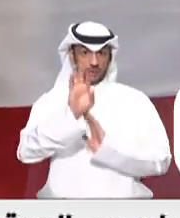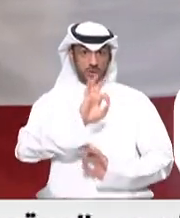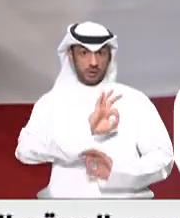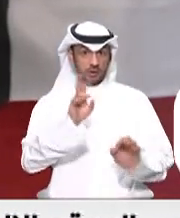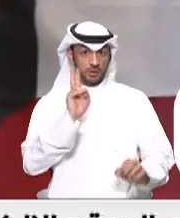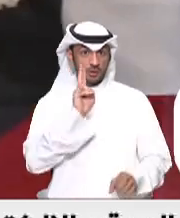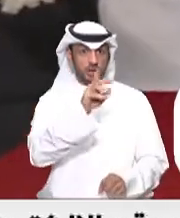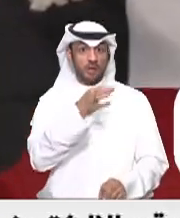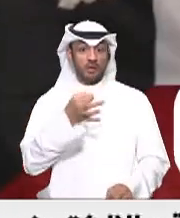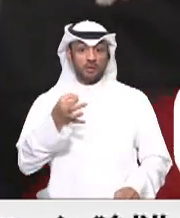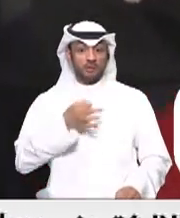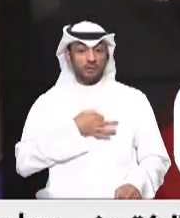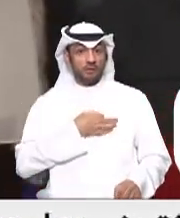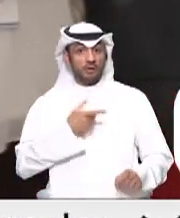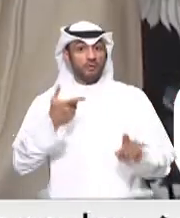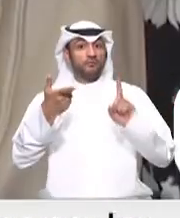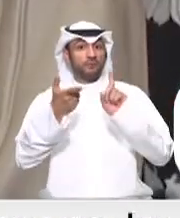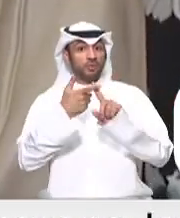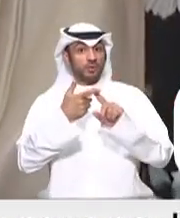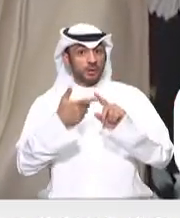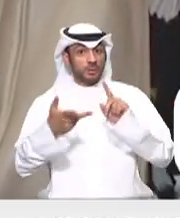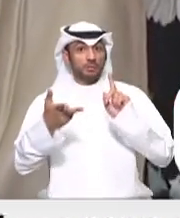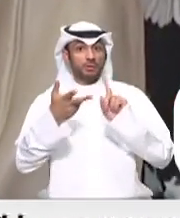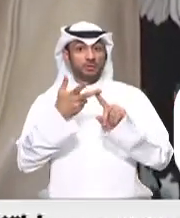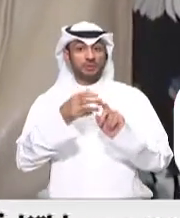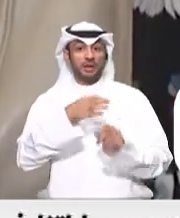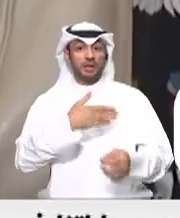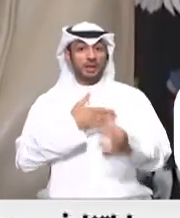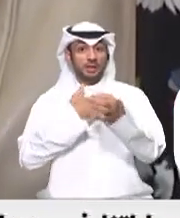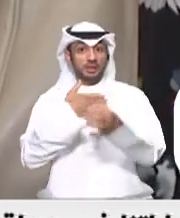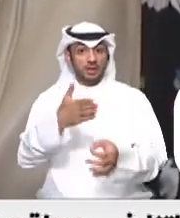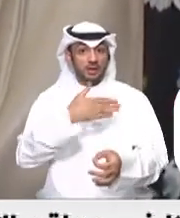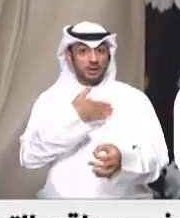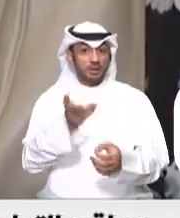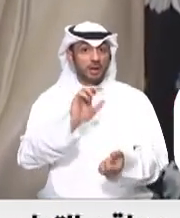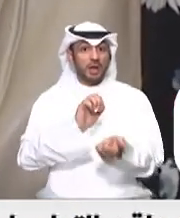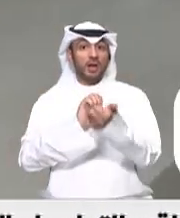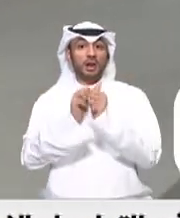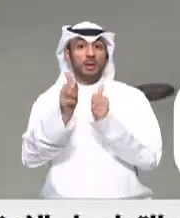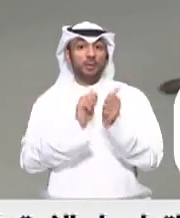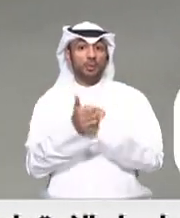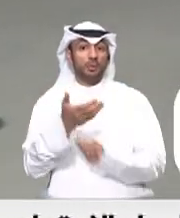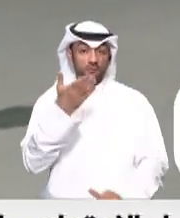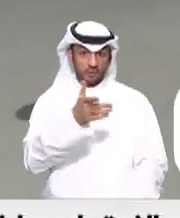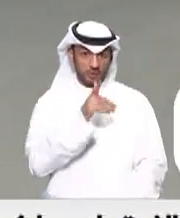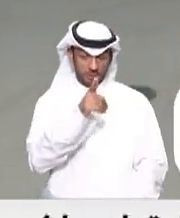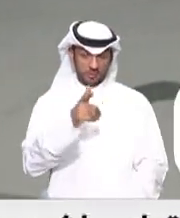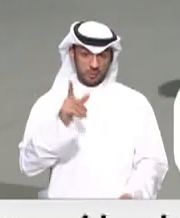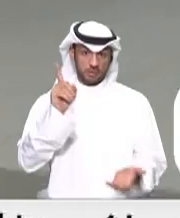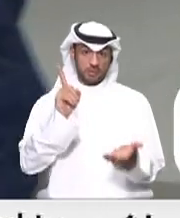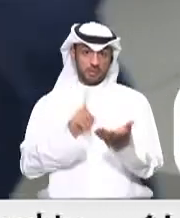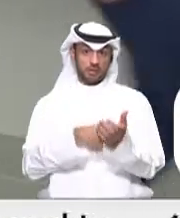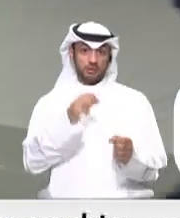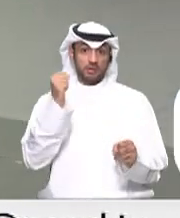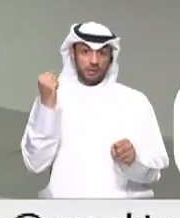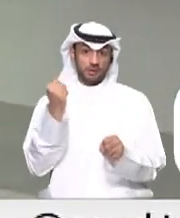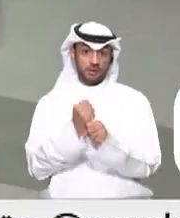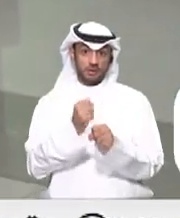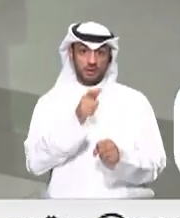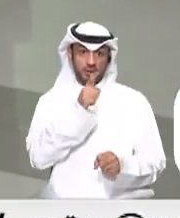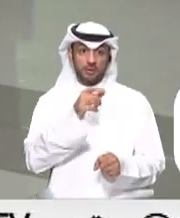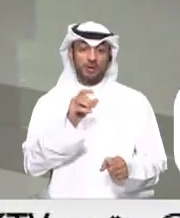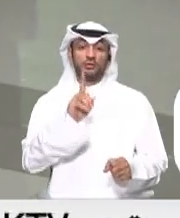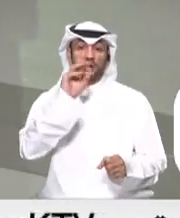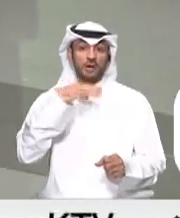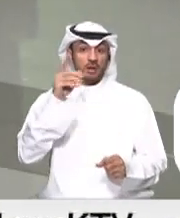ميداليه فضيه واخرى برونزيه في مسابقه تنس الطاوله والعاب القوى واكدوا على تنوع مهاراتهم وقدرتهم